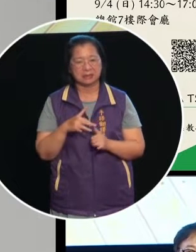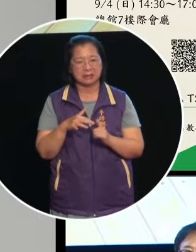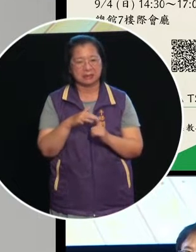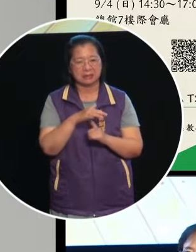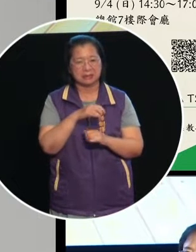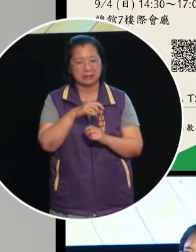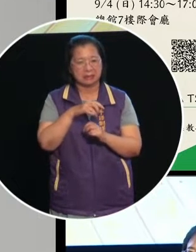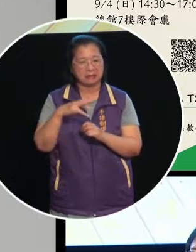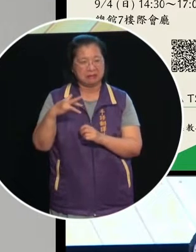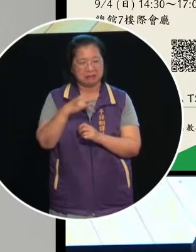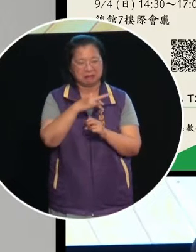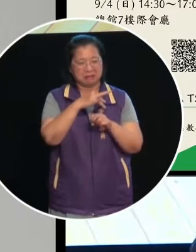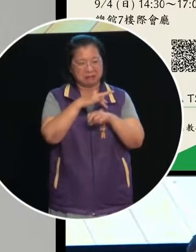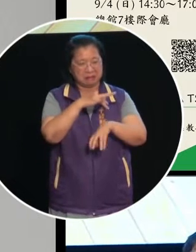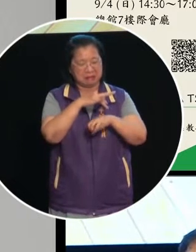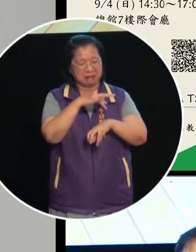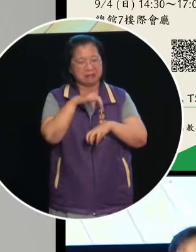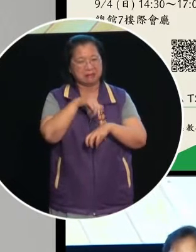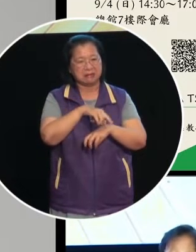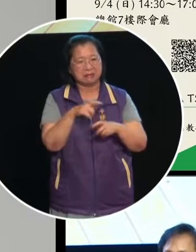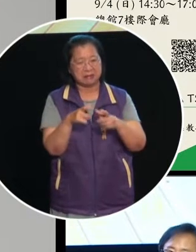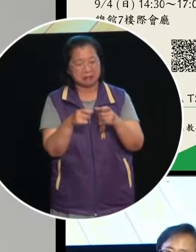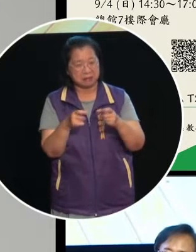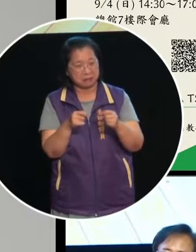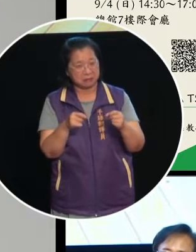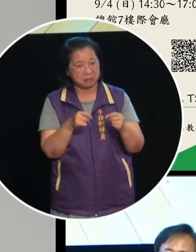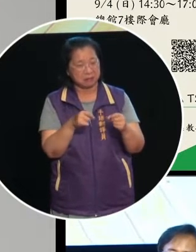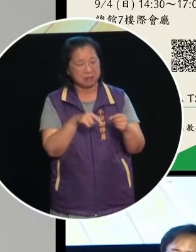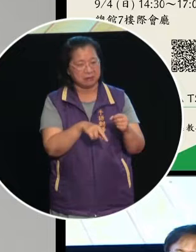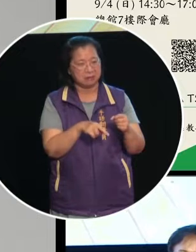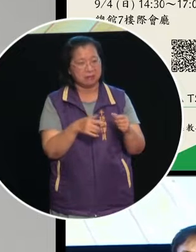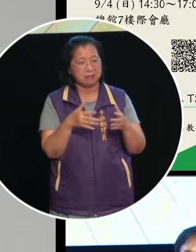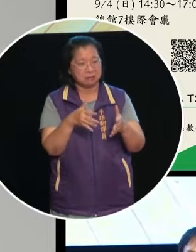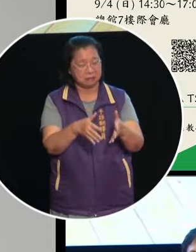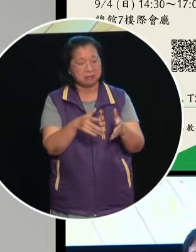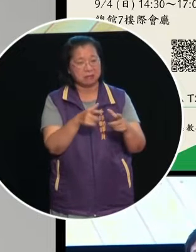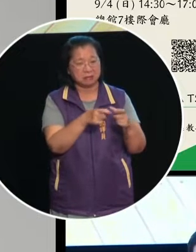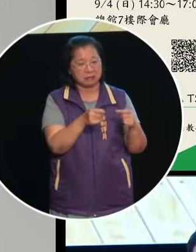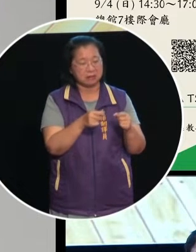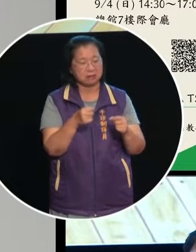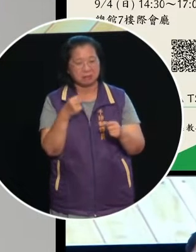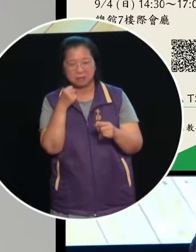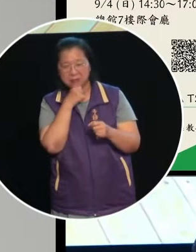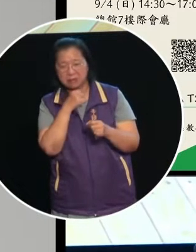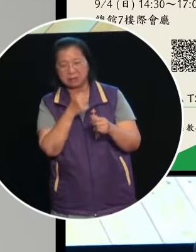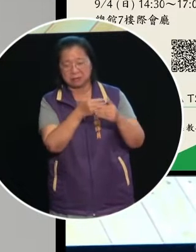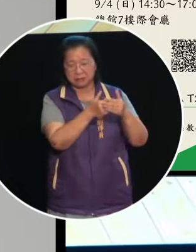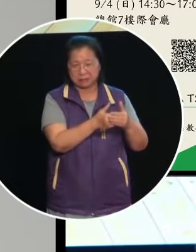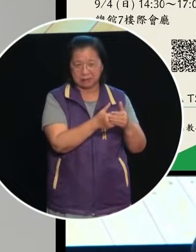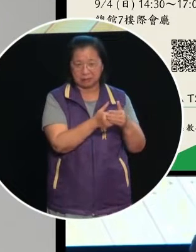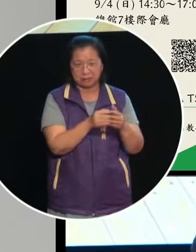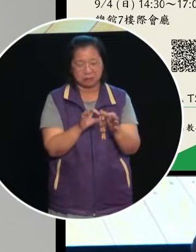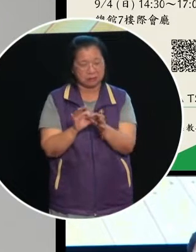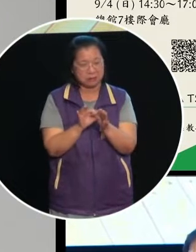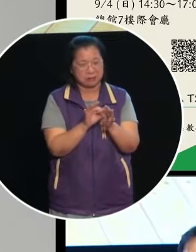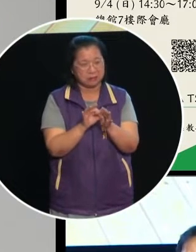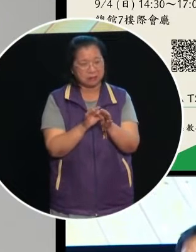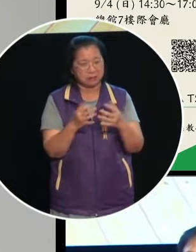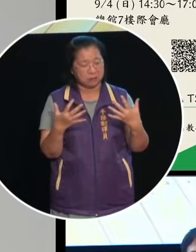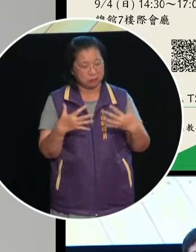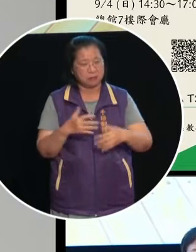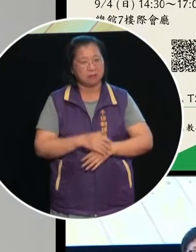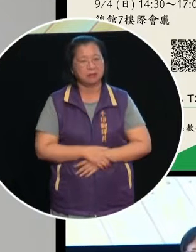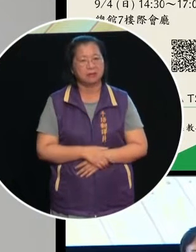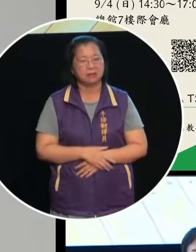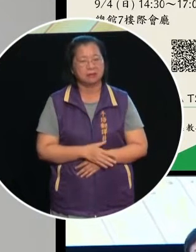到日本海域。因为本来是对于我们日本来说，台湾跟中国的问题也许是也某种程度